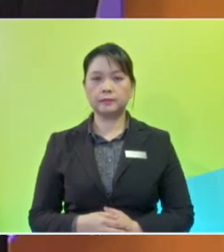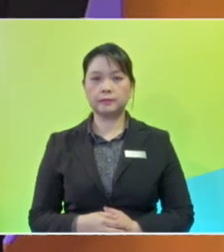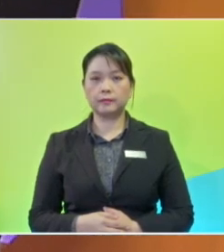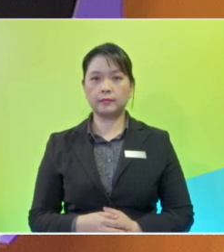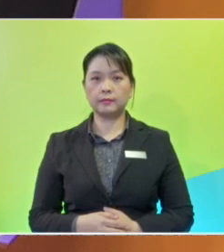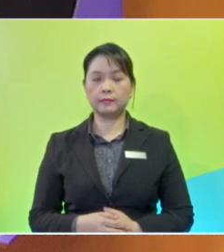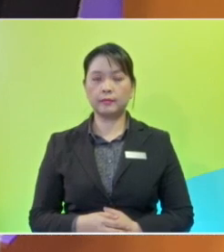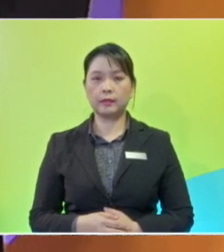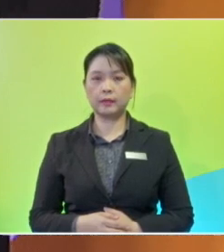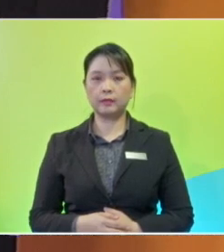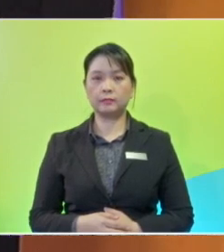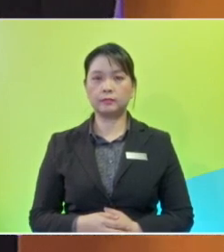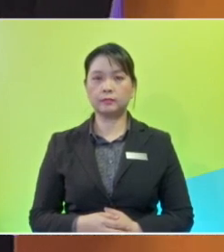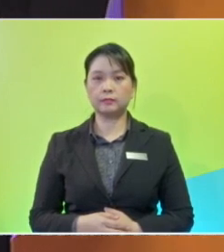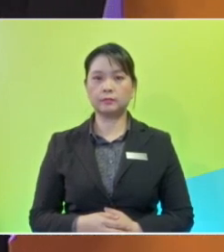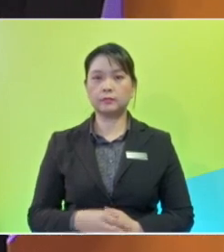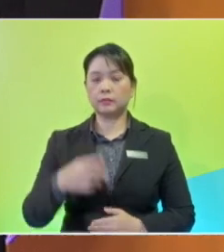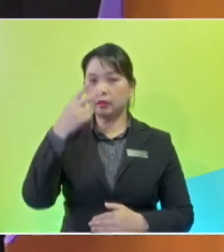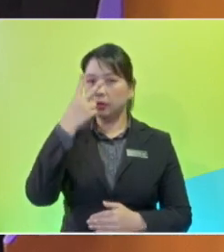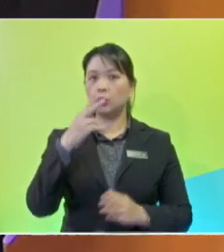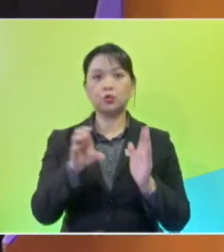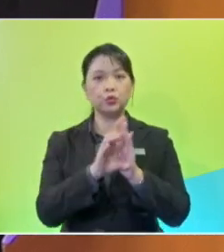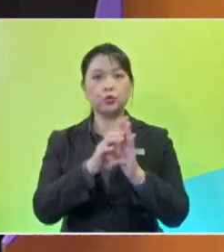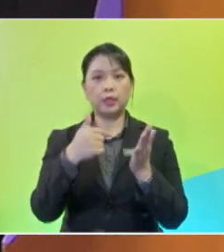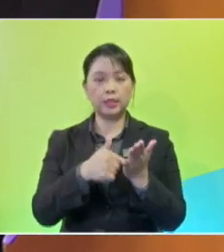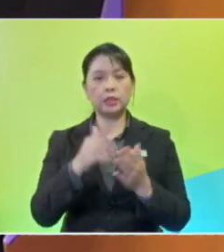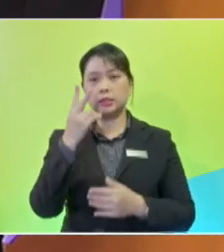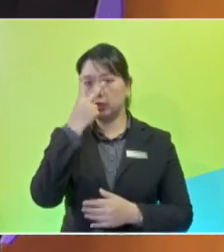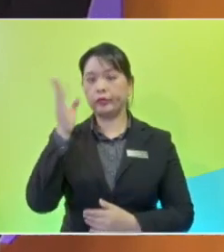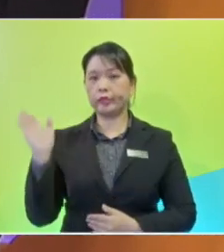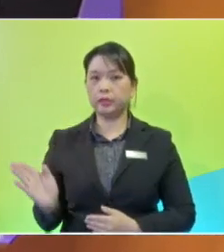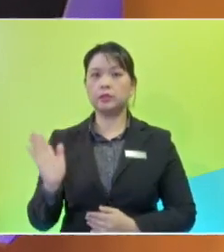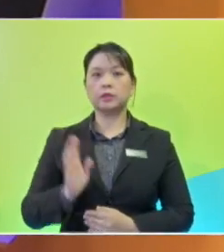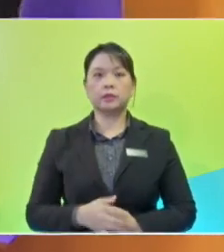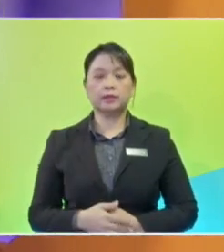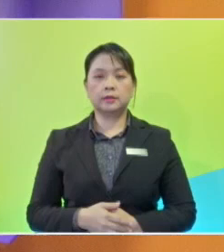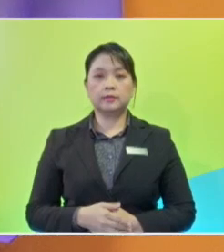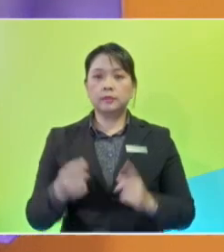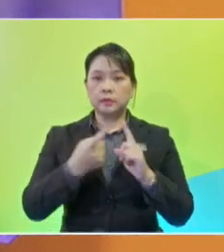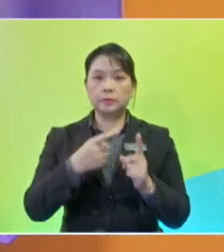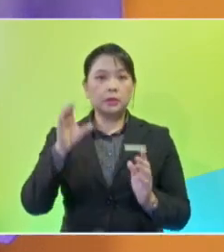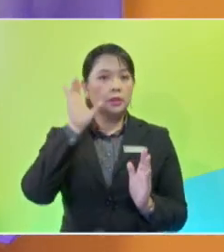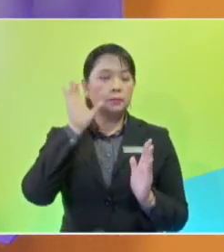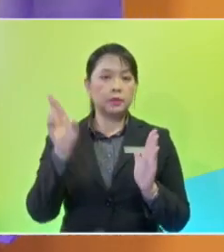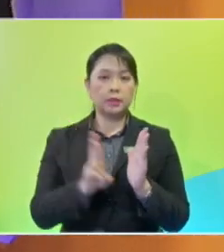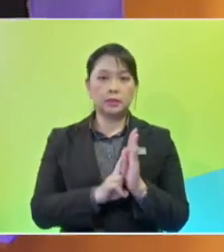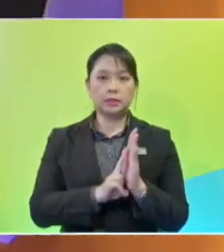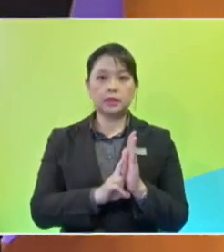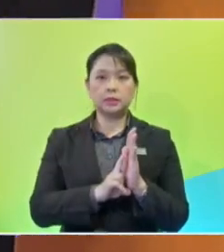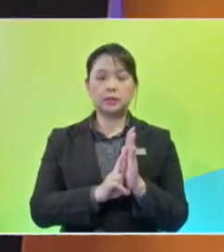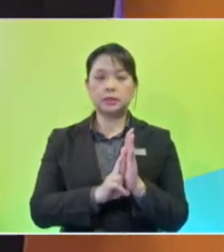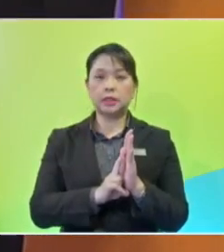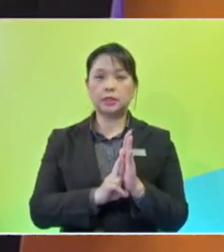Oke kita tengok lagi contoh soalnya dalam bidang yaitu soal fungsi dari pada gambar aja kita dapati